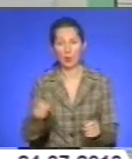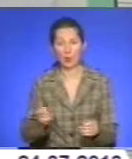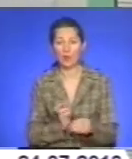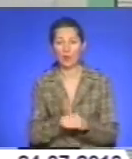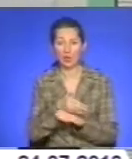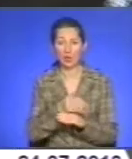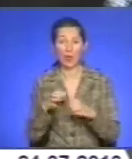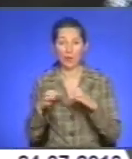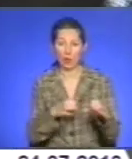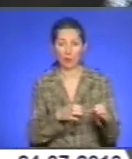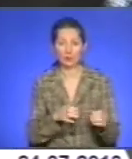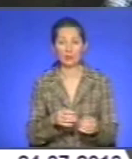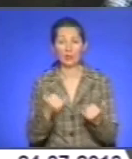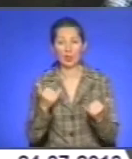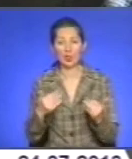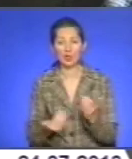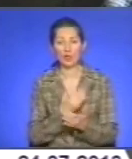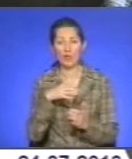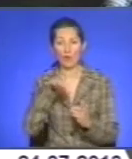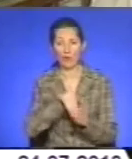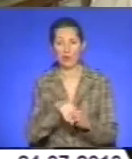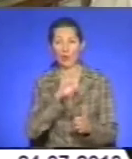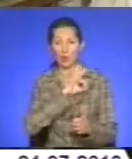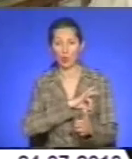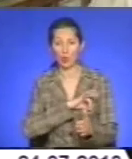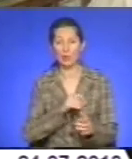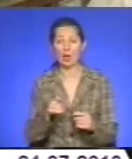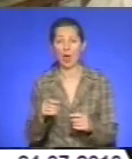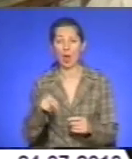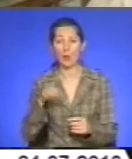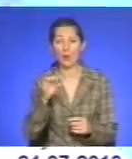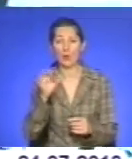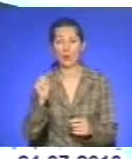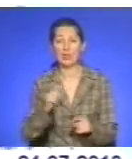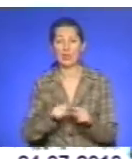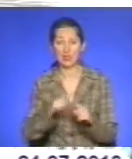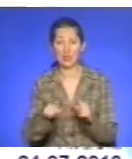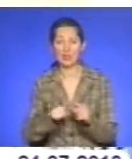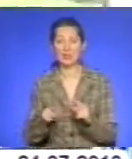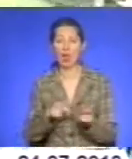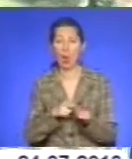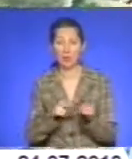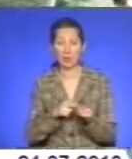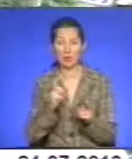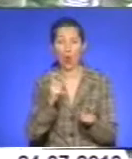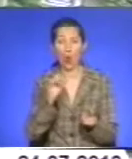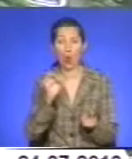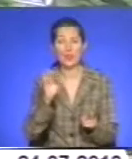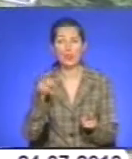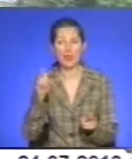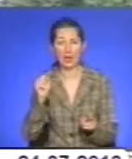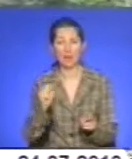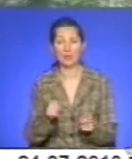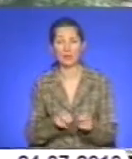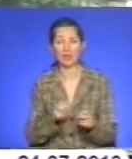пристроїв. Наразі нововведенням користуються провідники швидкісних «Хюндаїв» та потяга «Київ-Донецьк». 3 вересня електронні